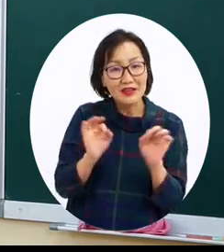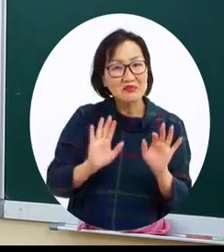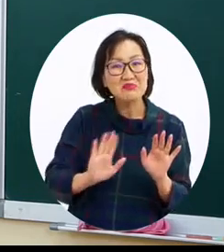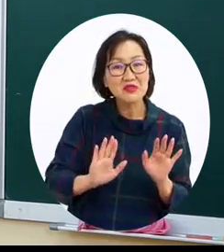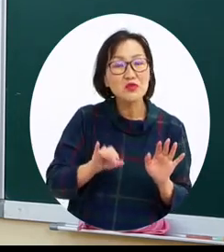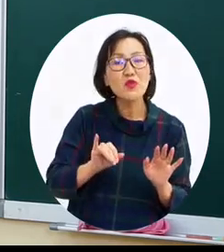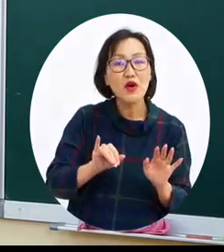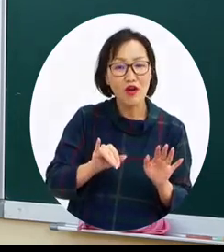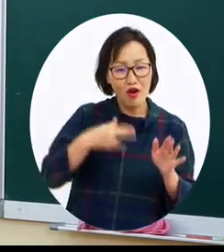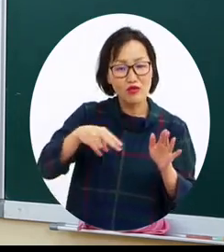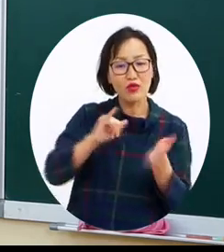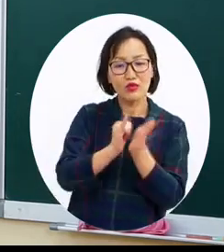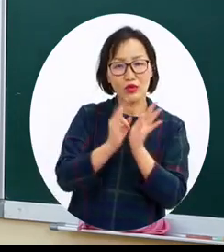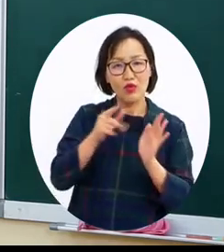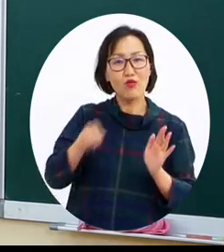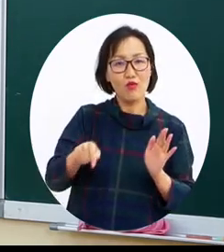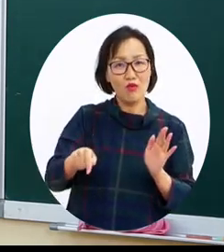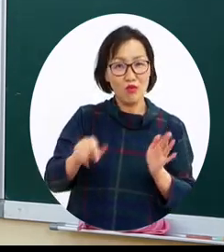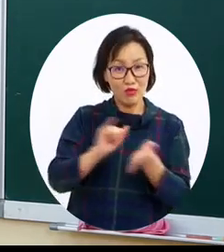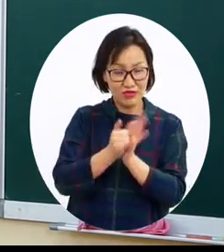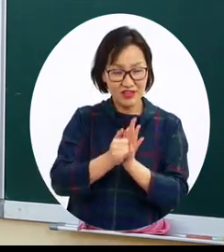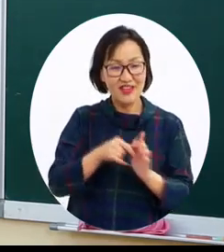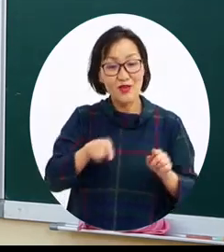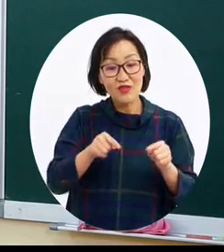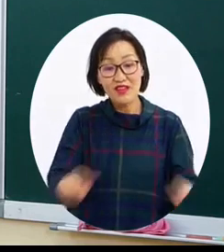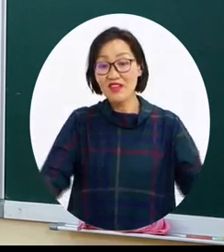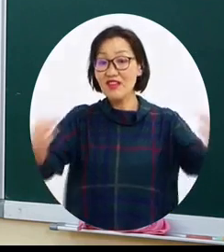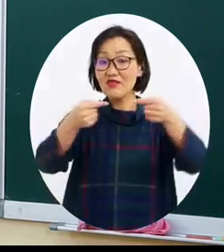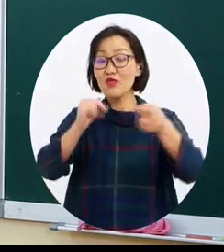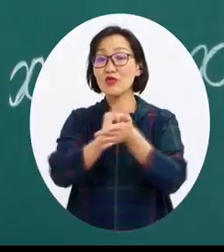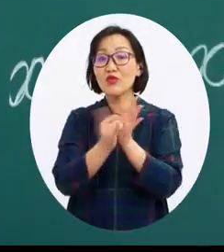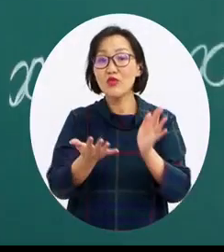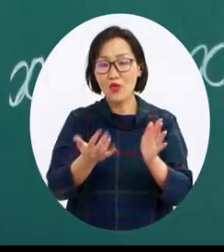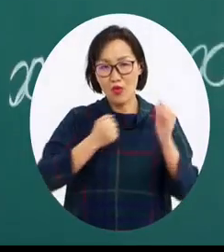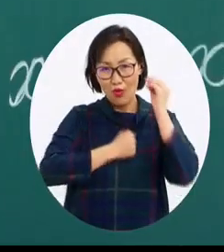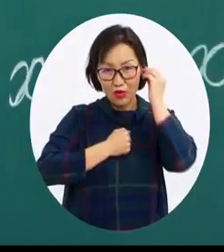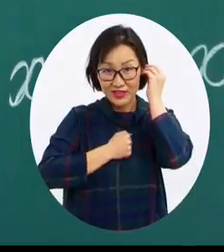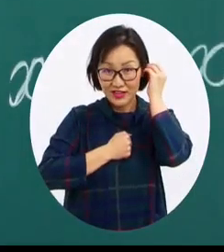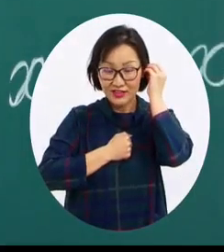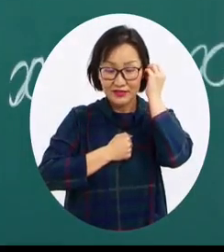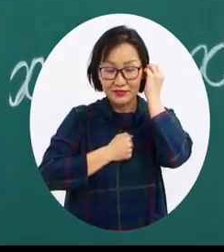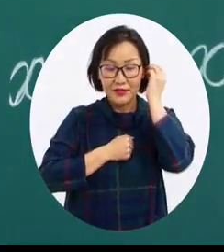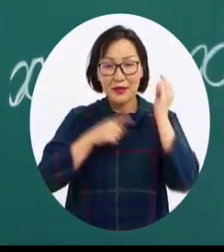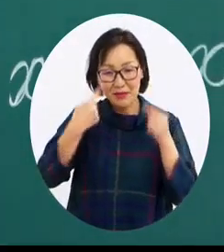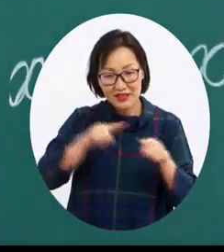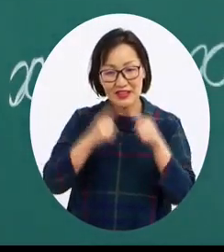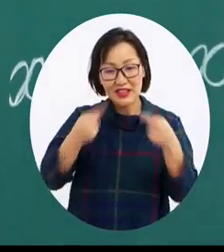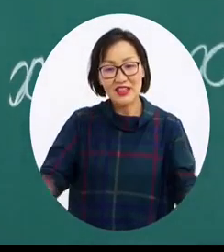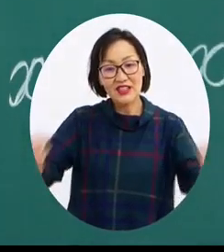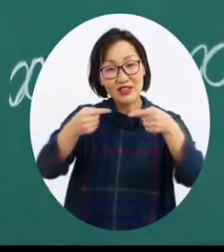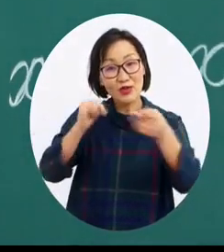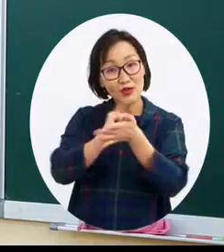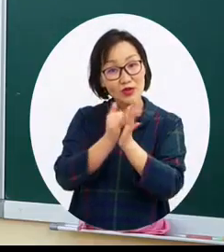Аа тэгвэл үүний эсрэг маань уурлсан гэсэн үг байх нь юм тийм үү? За бас нэг эсрэг утгатай үг нь бидний зөөдсөн үг дотор юу